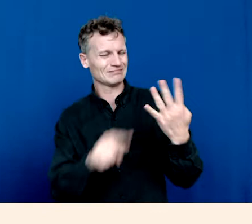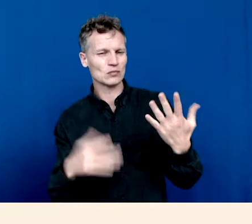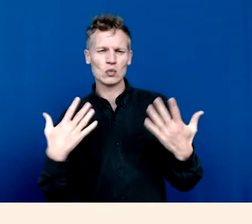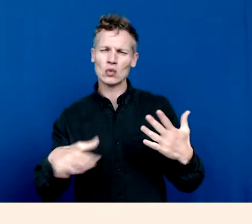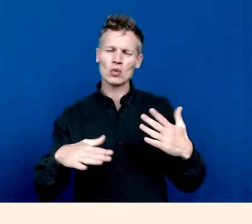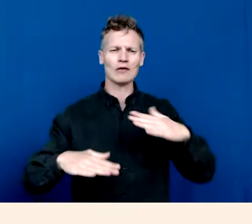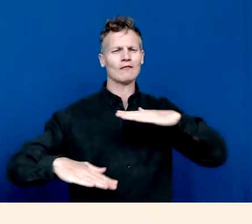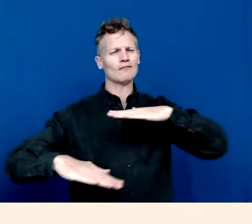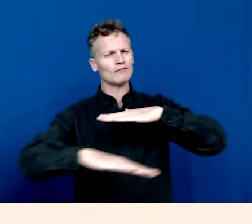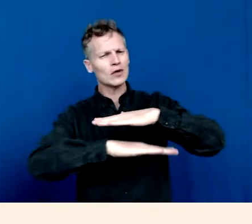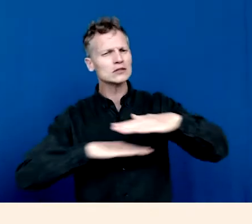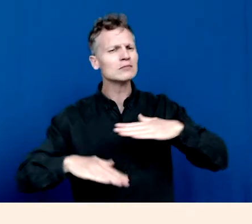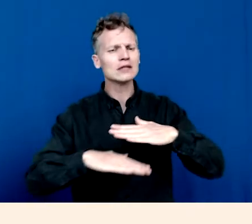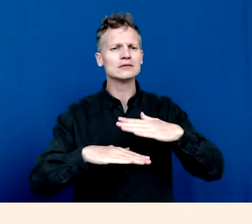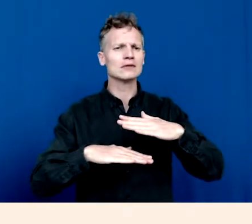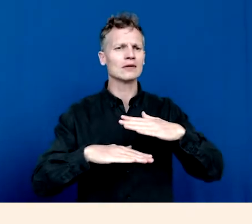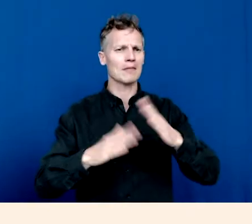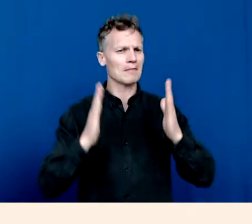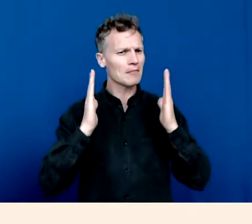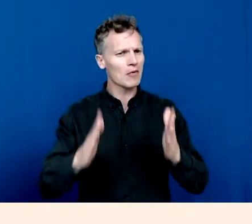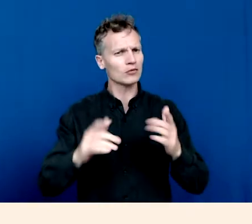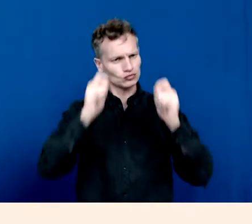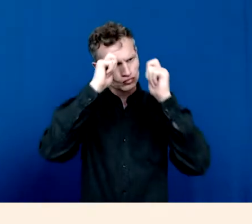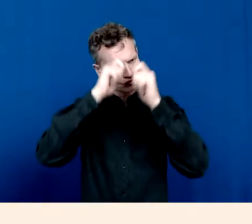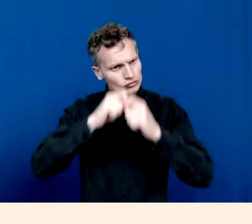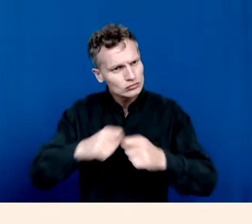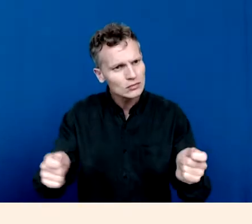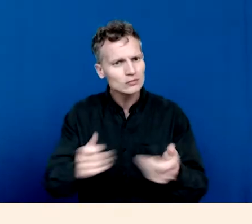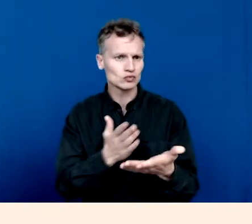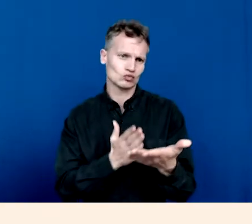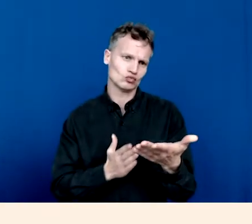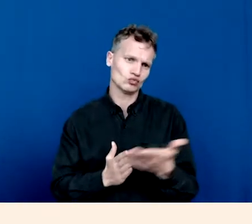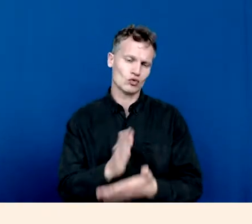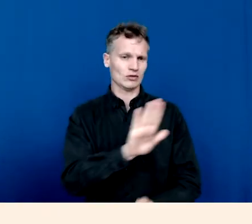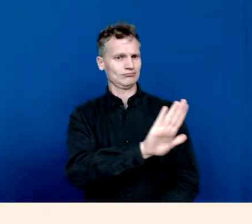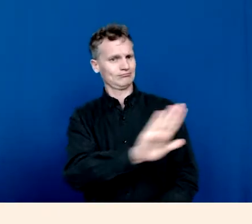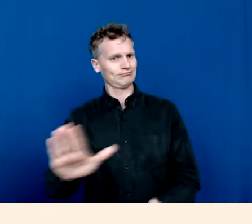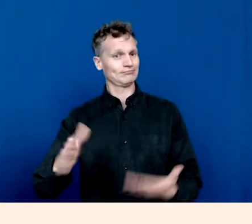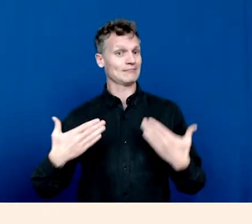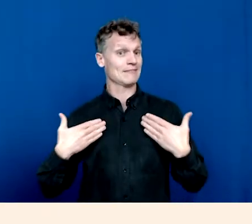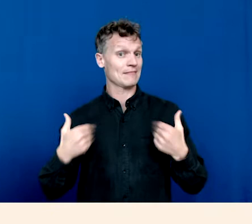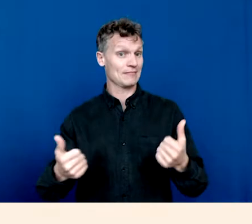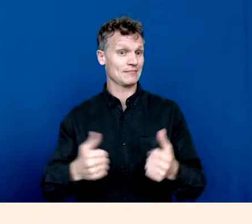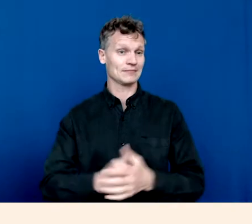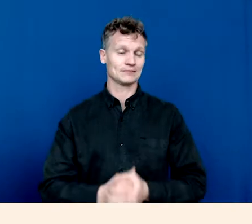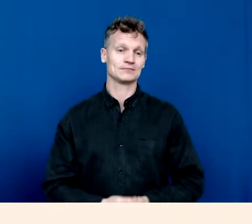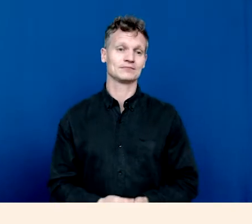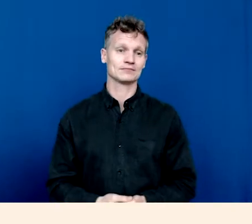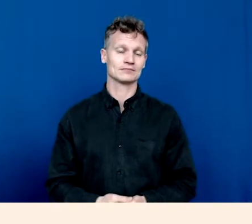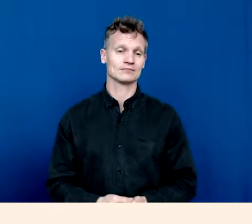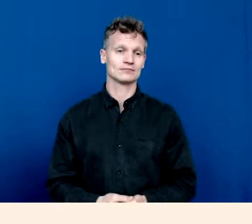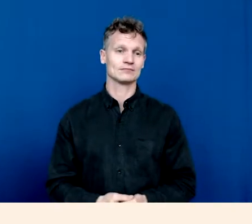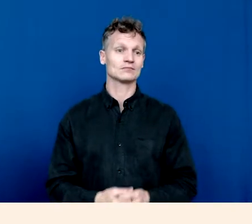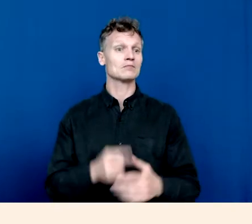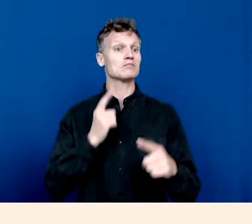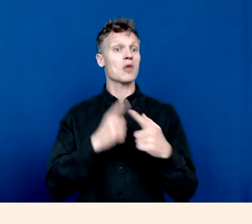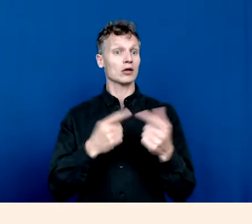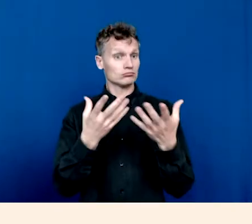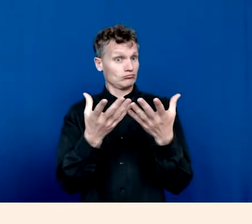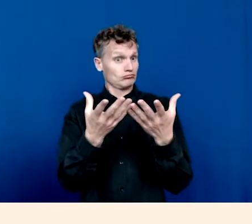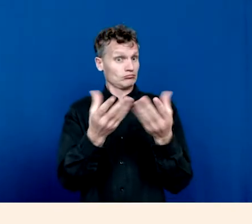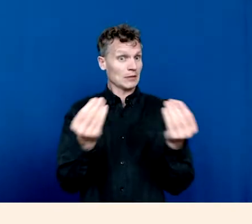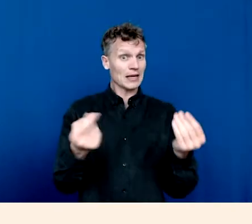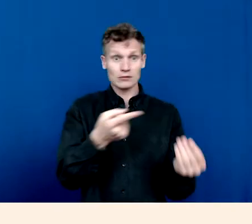pour garantir le respect du droit à la santé. De nombreuses autres ressources adaptées